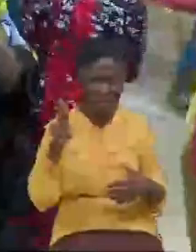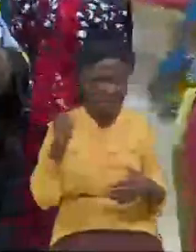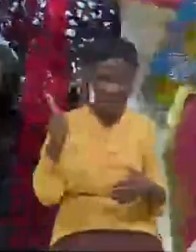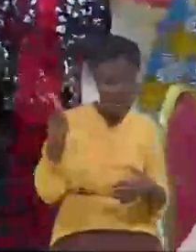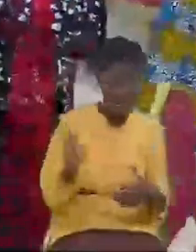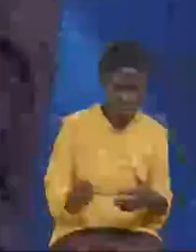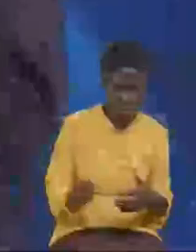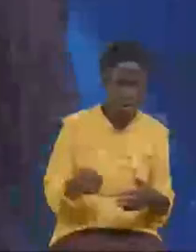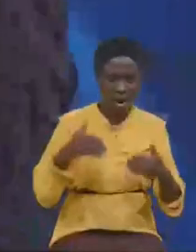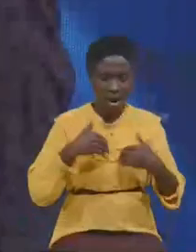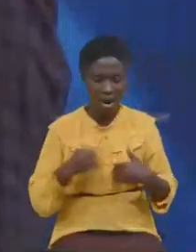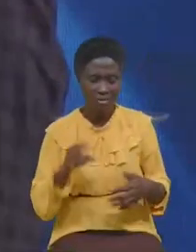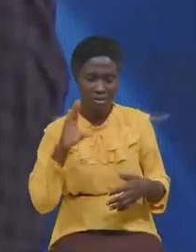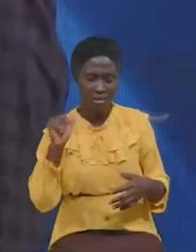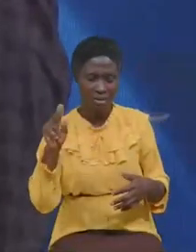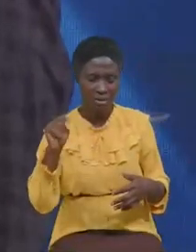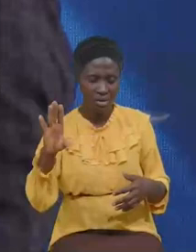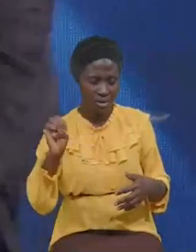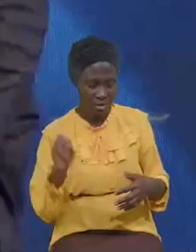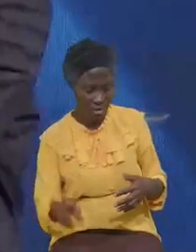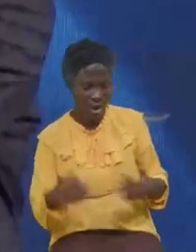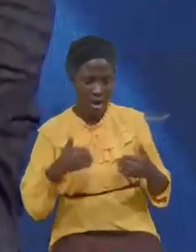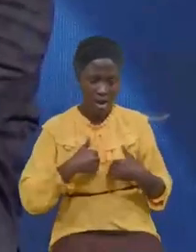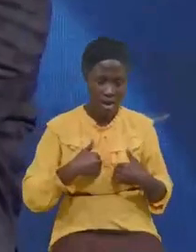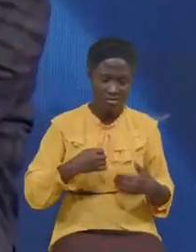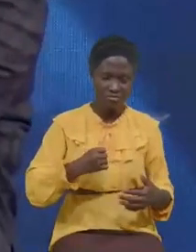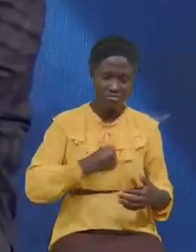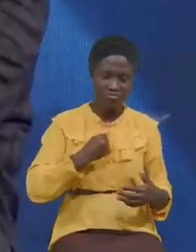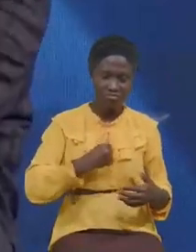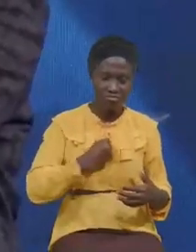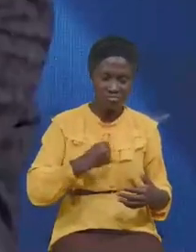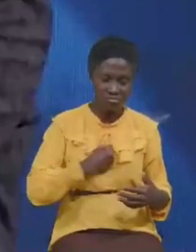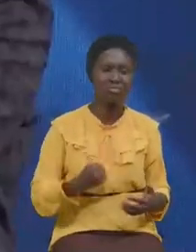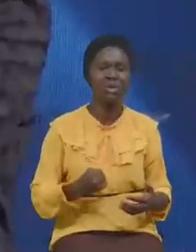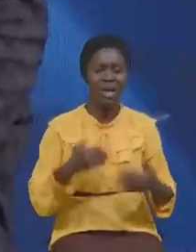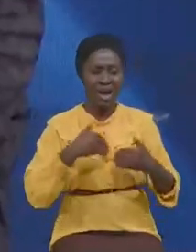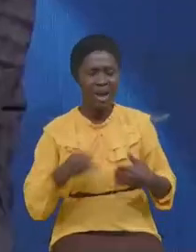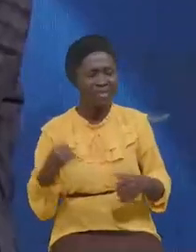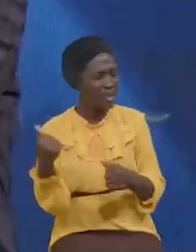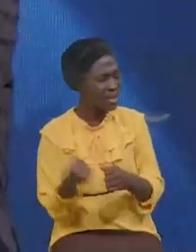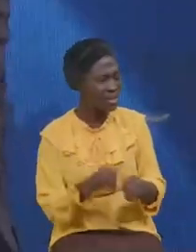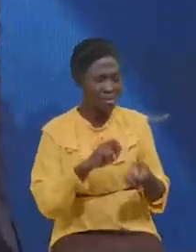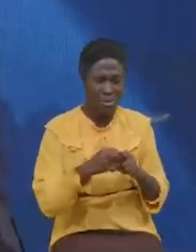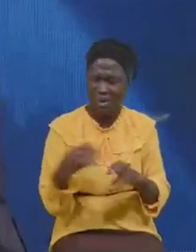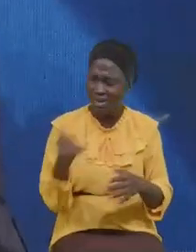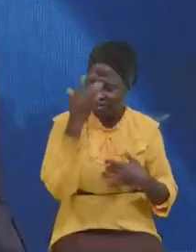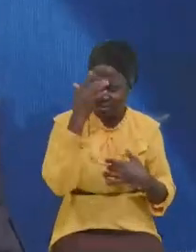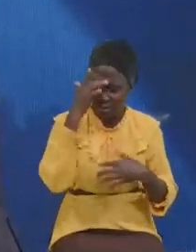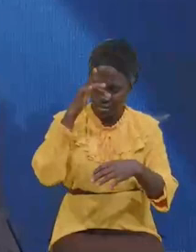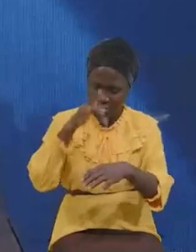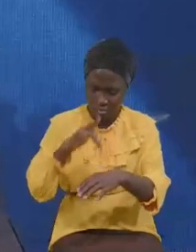cancer, celui qui souffre de la tuberculose, quel que soit le problème, la maladie,